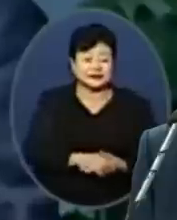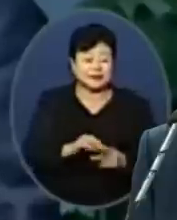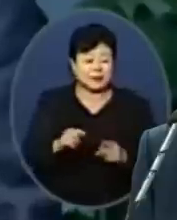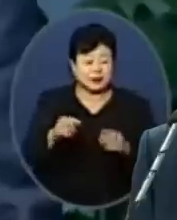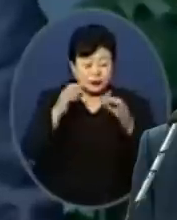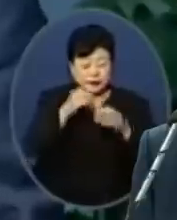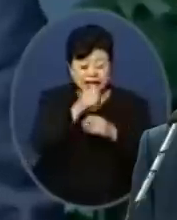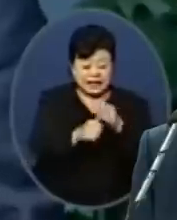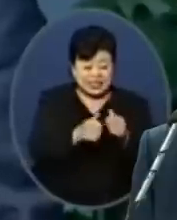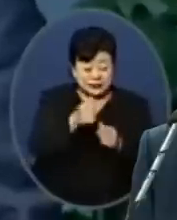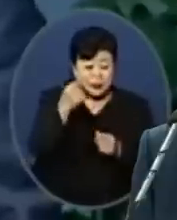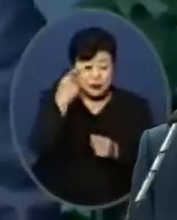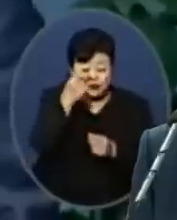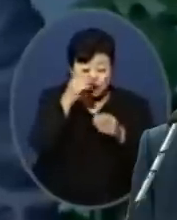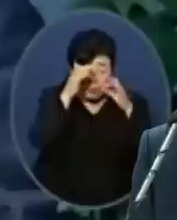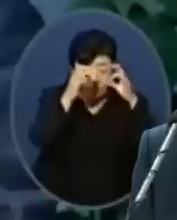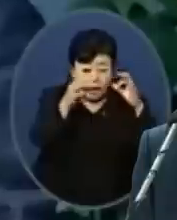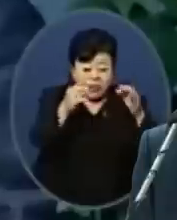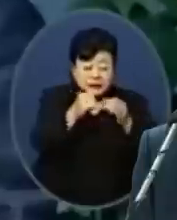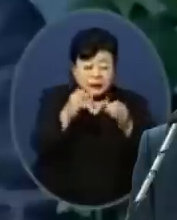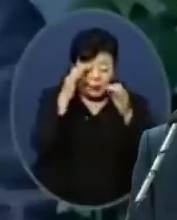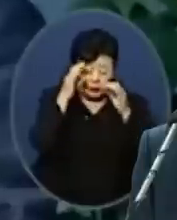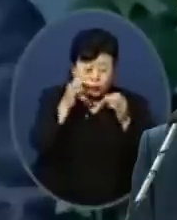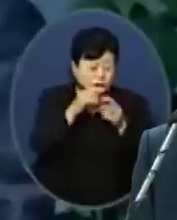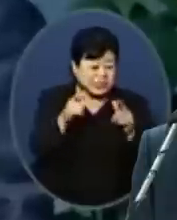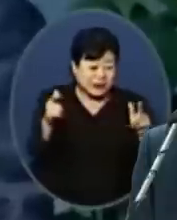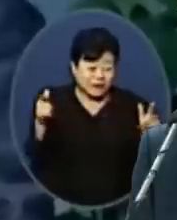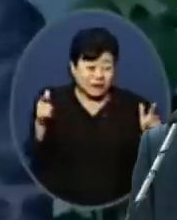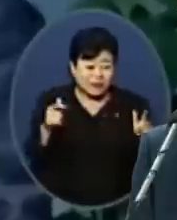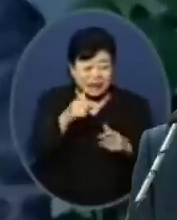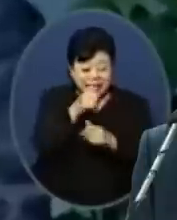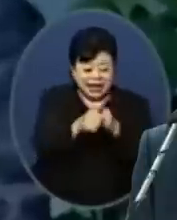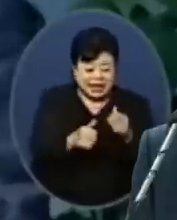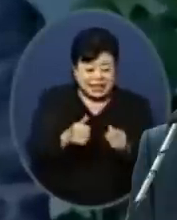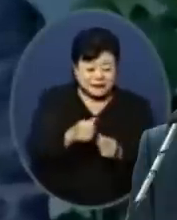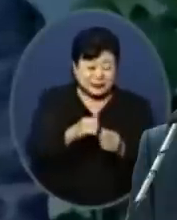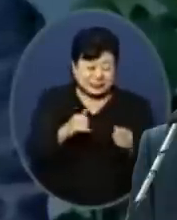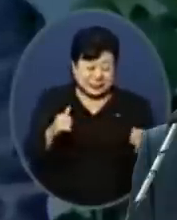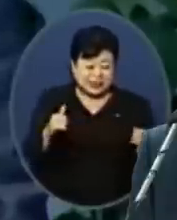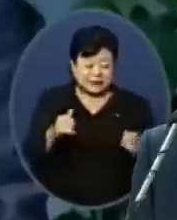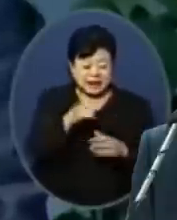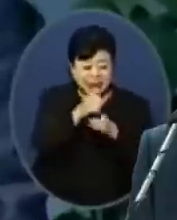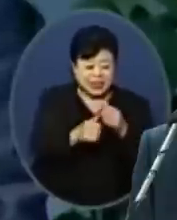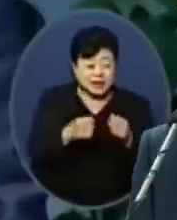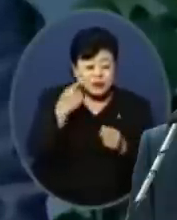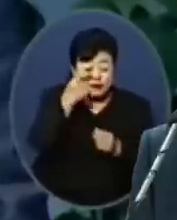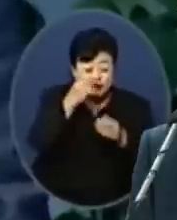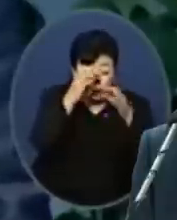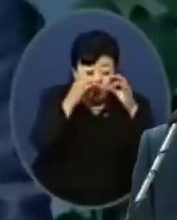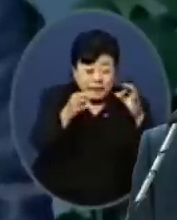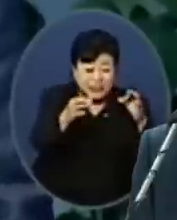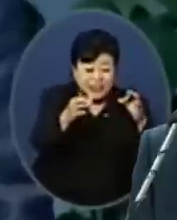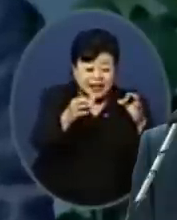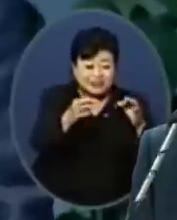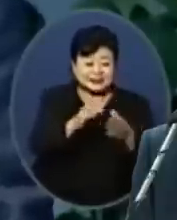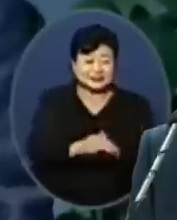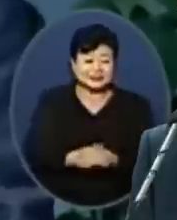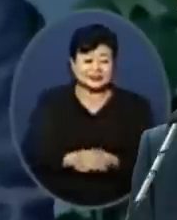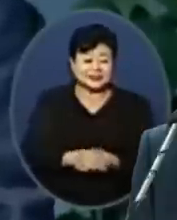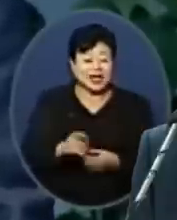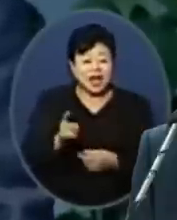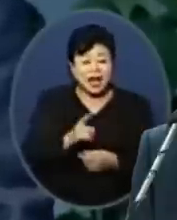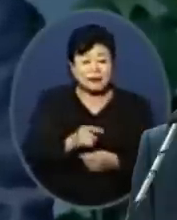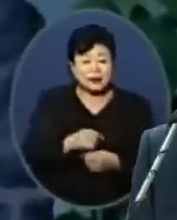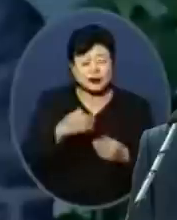만물을 볼 때 하나님의 눈으로 보았었습니다. 사람의 눈으로 보지 않고 하나님의 사람으로서 하나님 눈으로 보니까